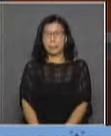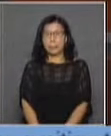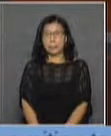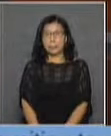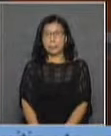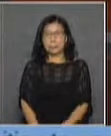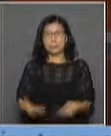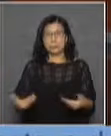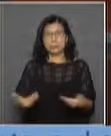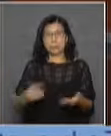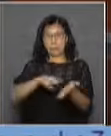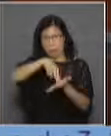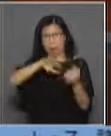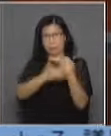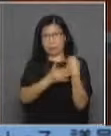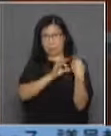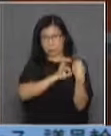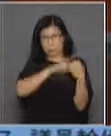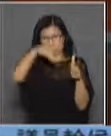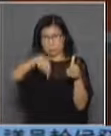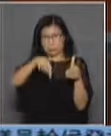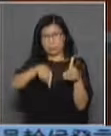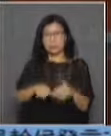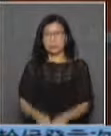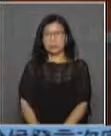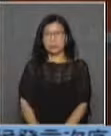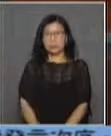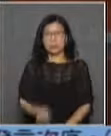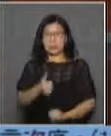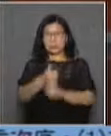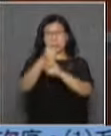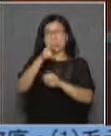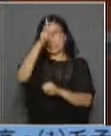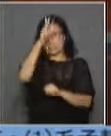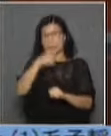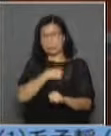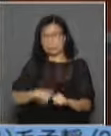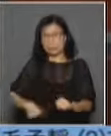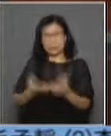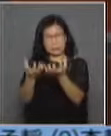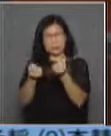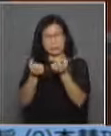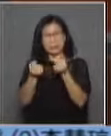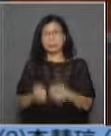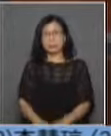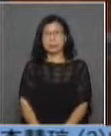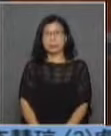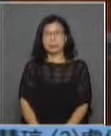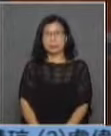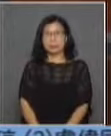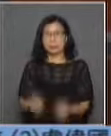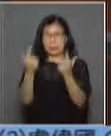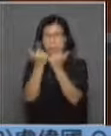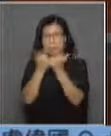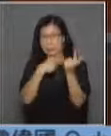個議事堂，第一啊，可能啲保皇黨嘅議員接受呢個嘅啊北京政